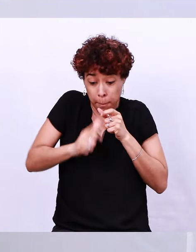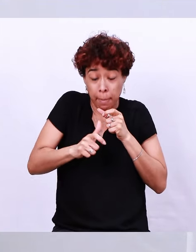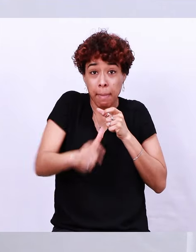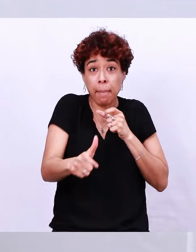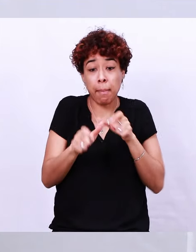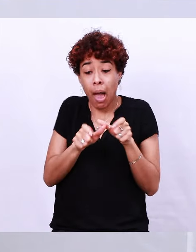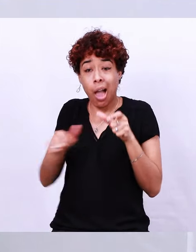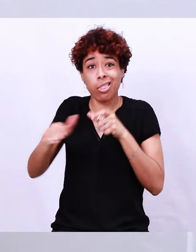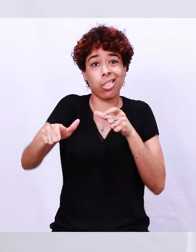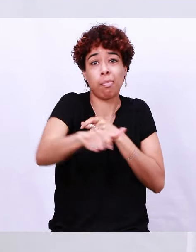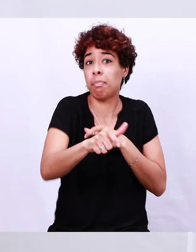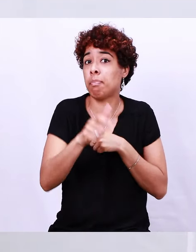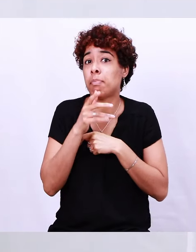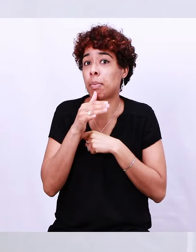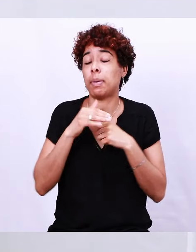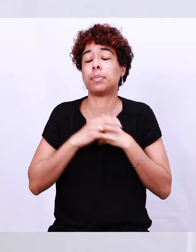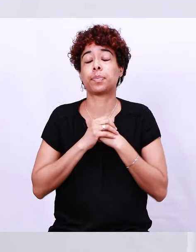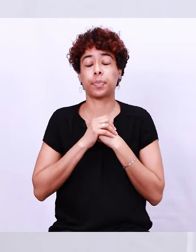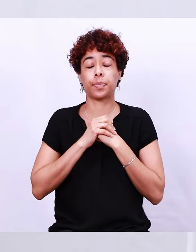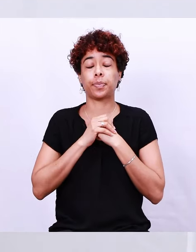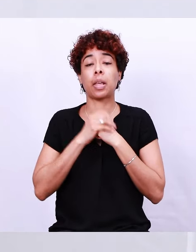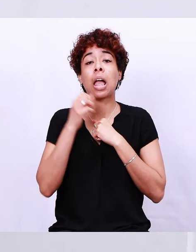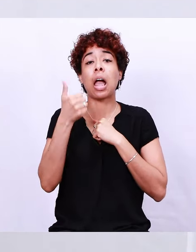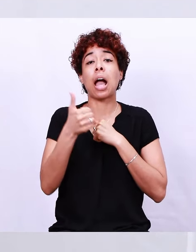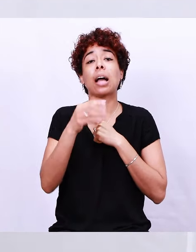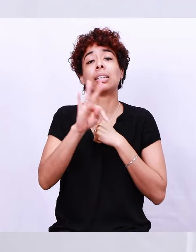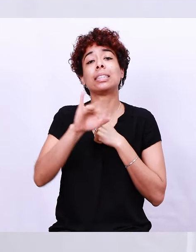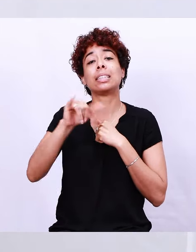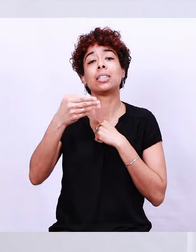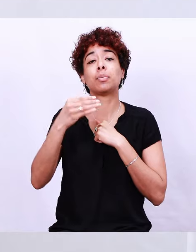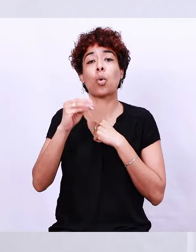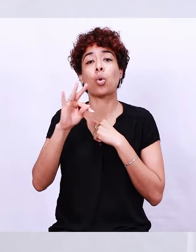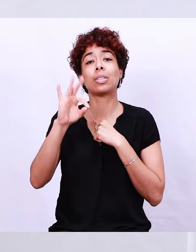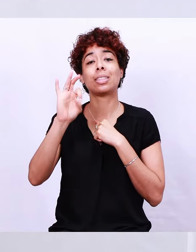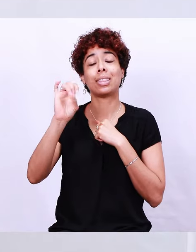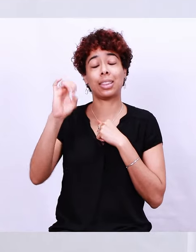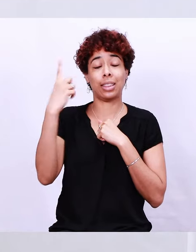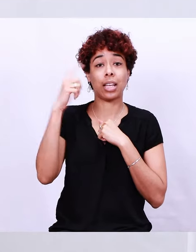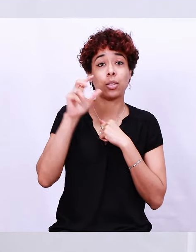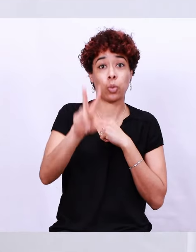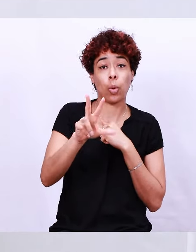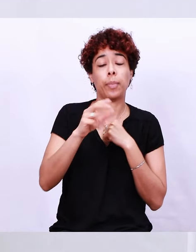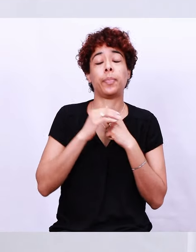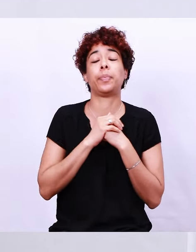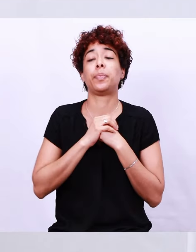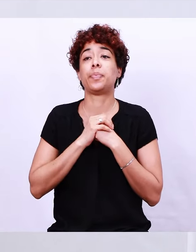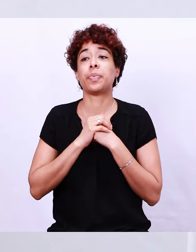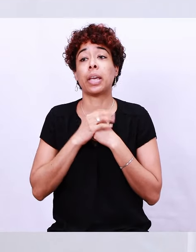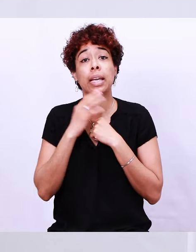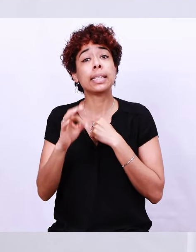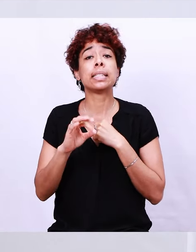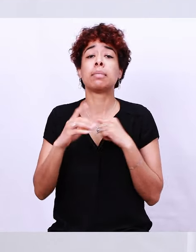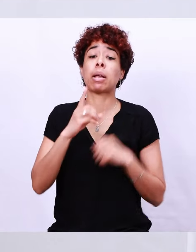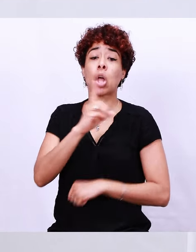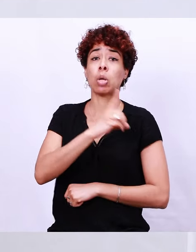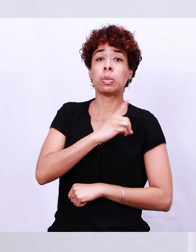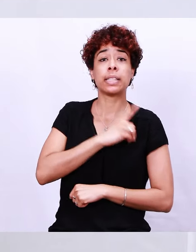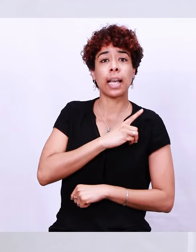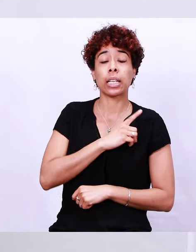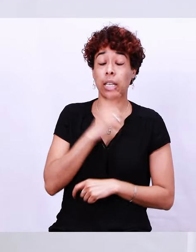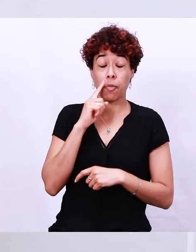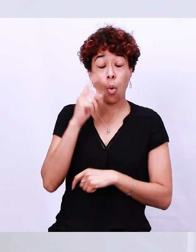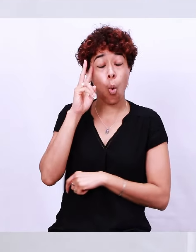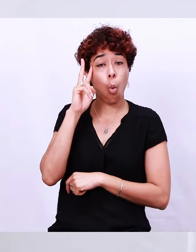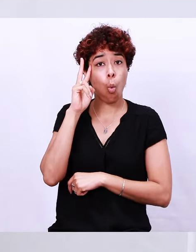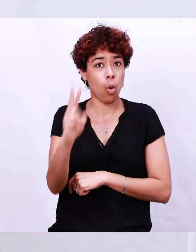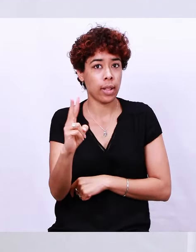Timothée 3810 les diacres aussi doivent être honnêtes éloigné de la duplicité des excès du vin d'un